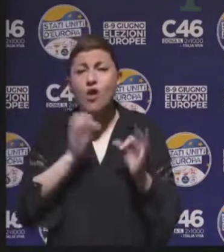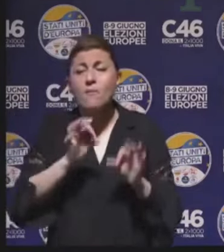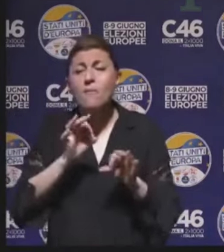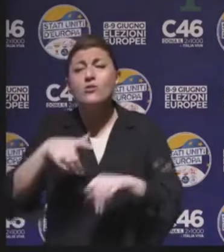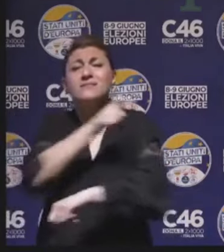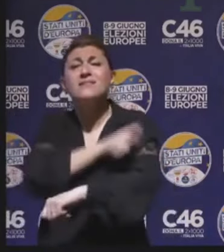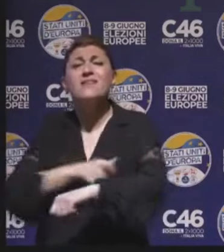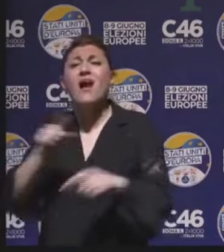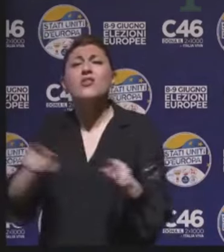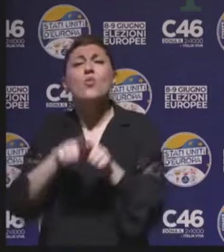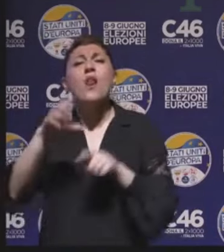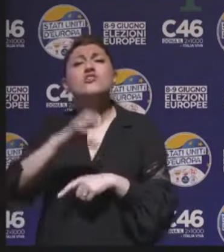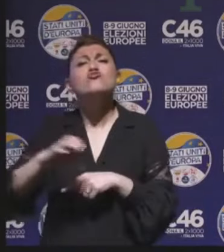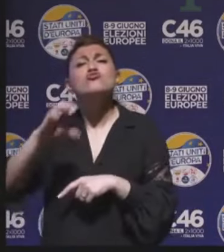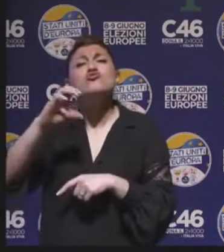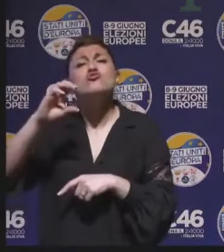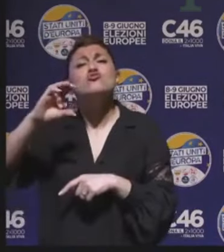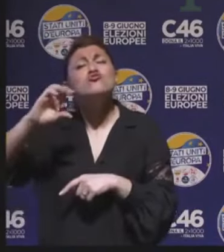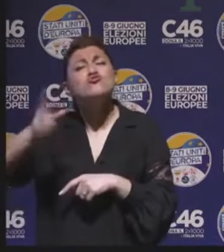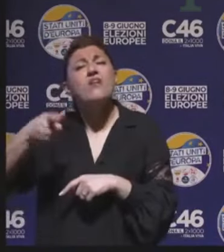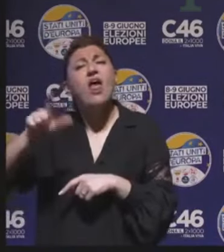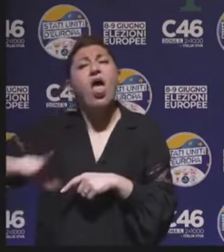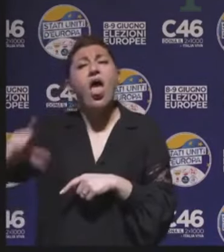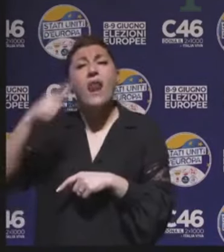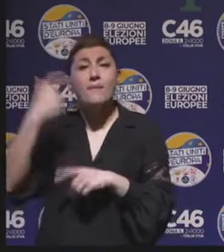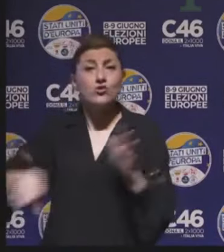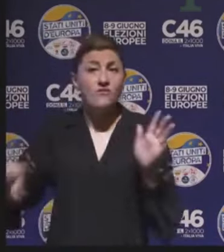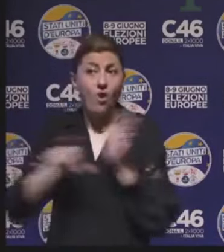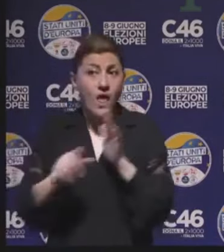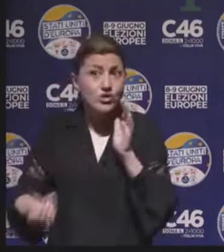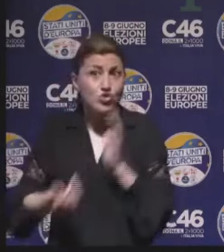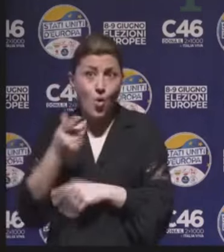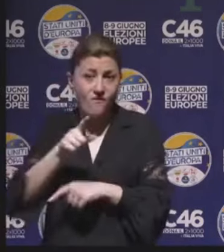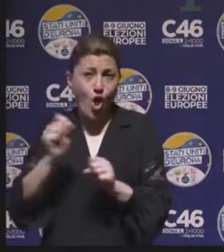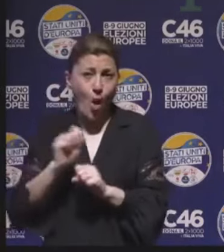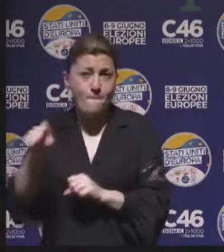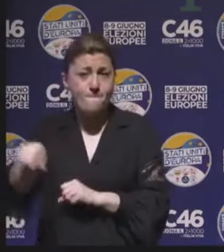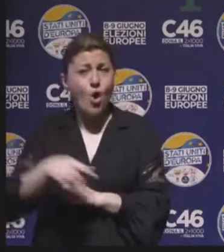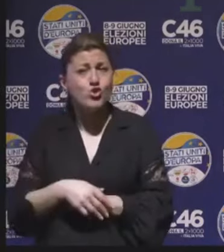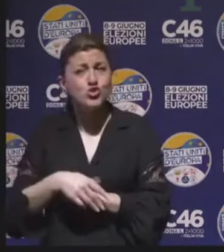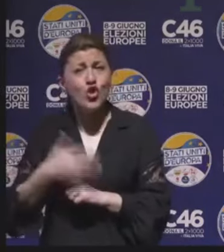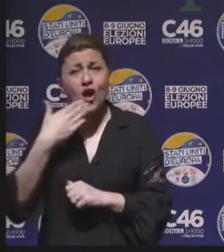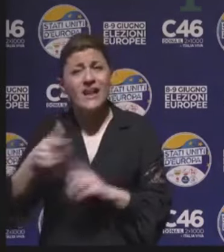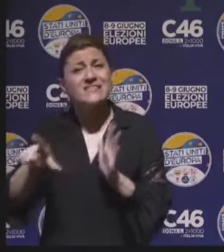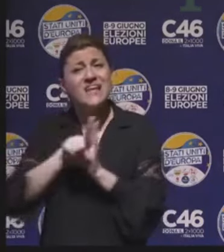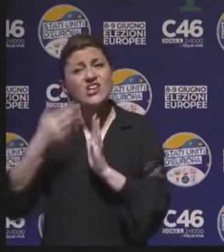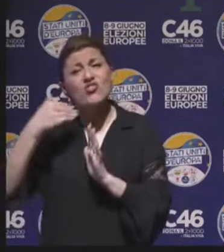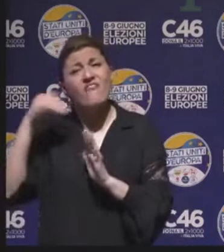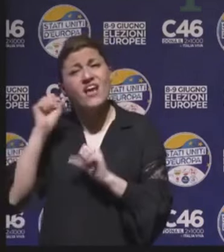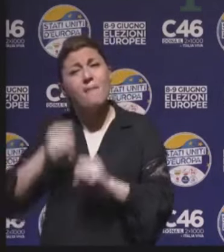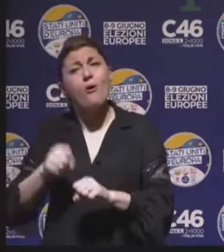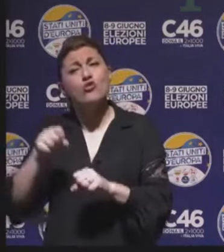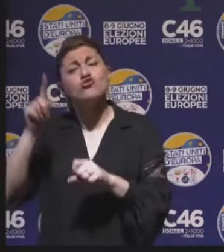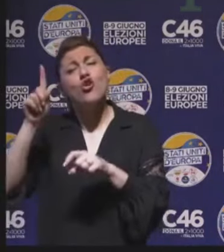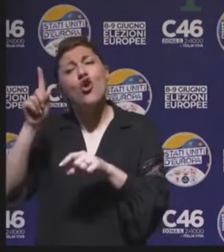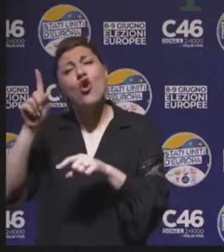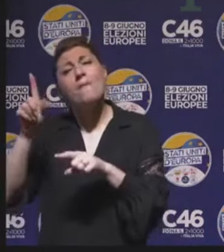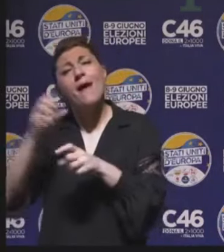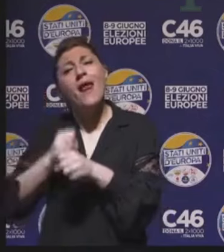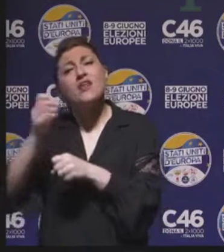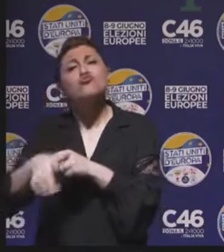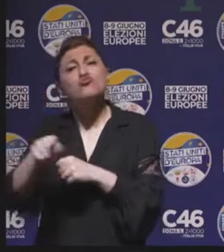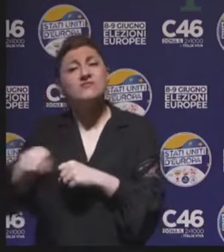licenziano con le leggi vecchie perché con le leggi nuove non potrebbero licenziare Come fanno e il portavoce della CGL è stato licenziato dalla cg con la normativa